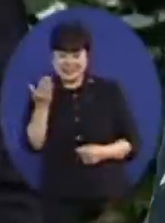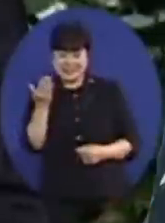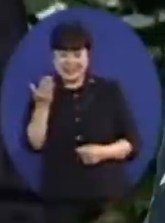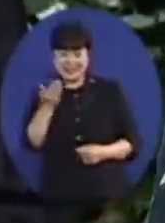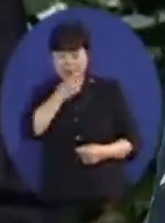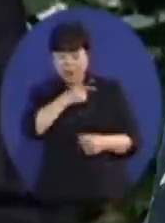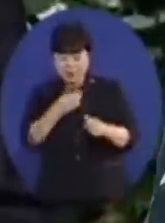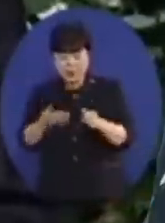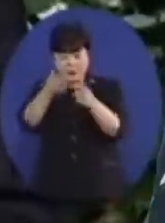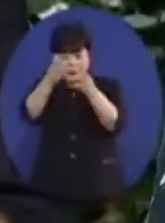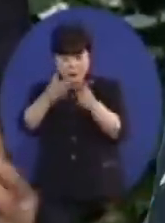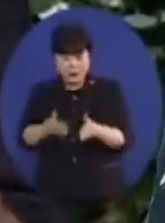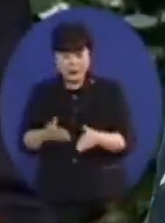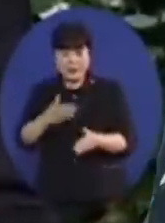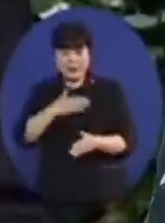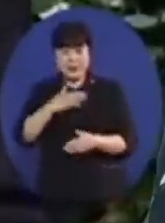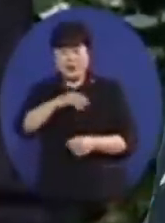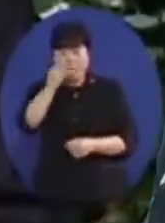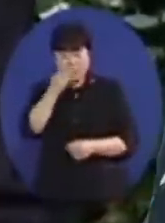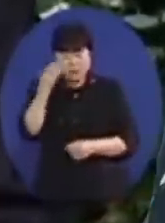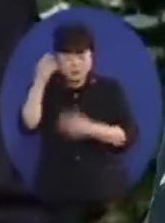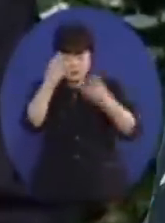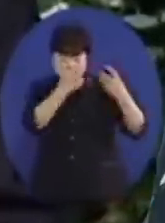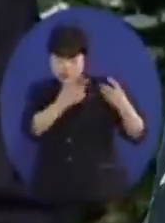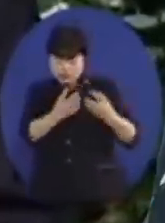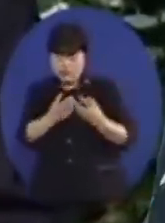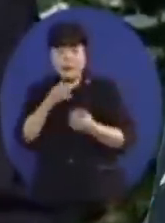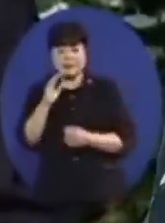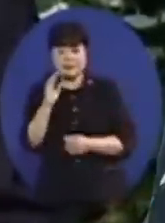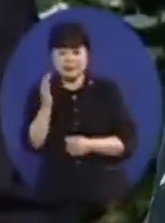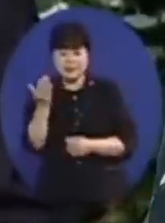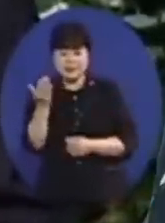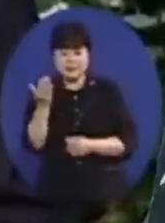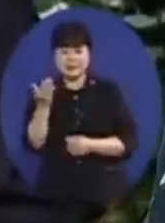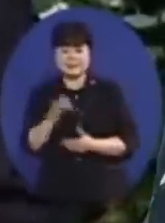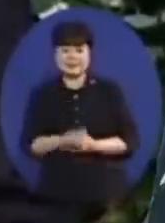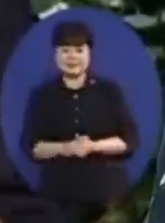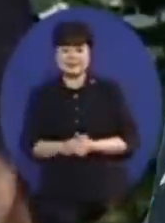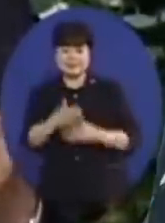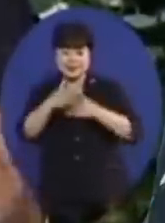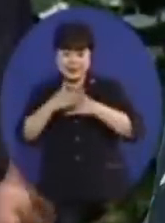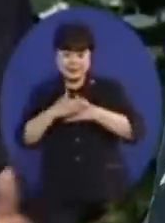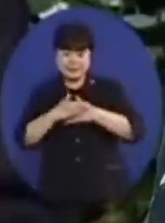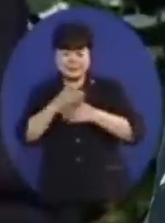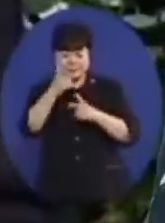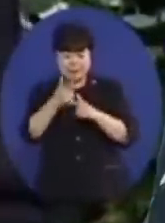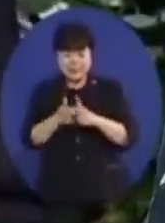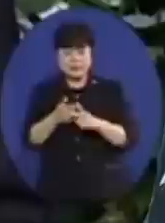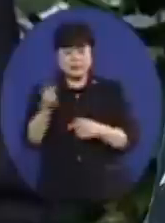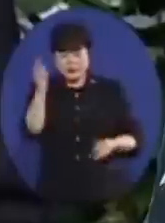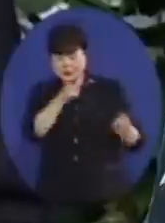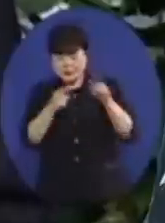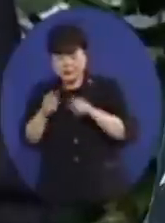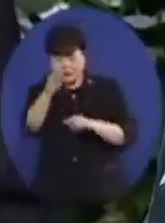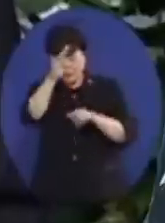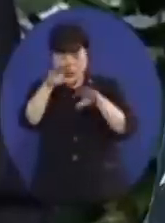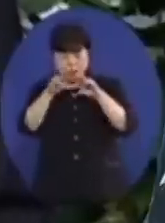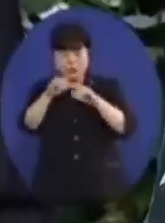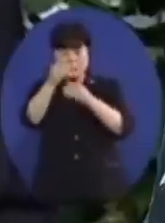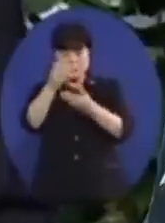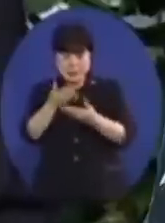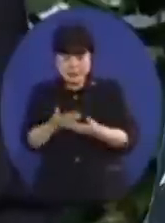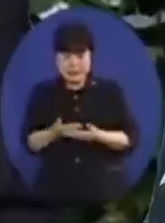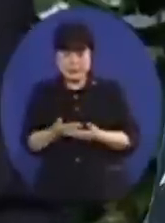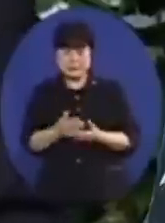보혈로 말미암아 나는 거룩하고 성령이 충만한 사람이 되었다 나는 예수님이 채찍에만 병고심을